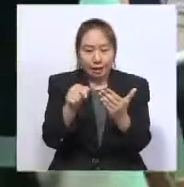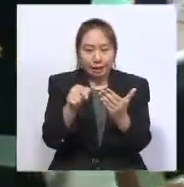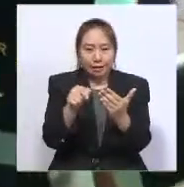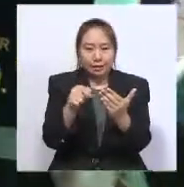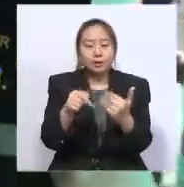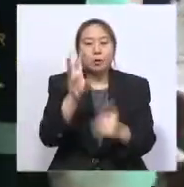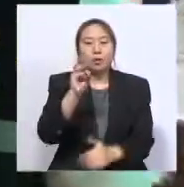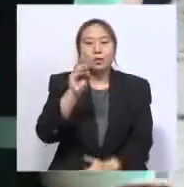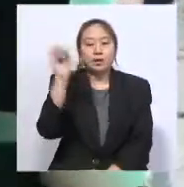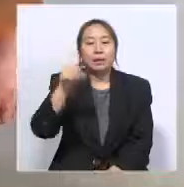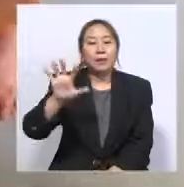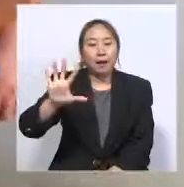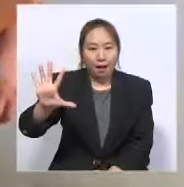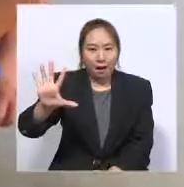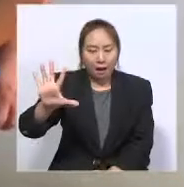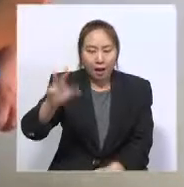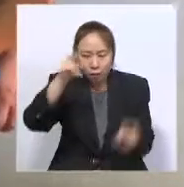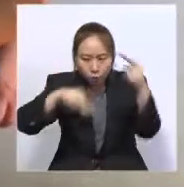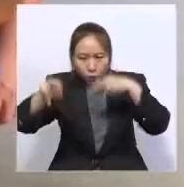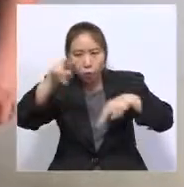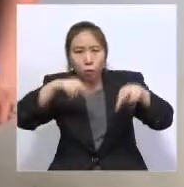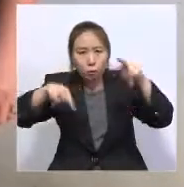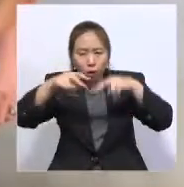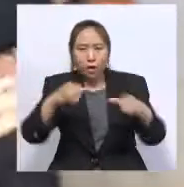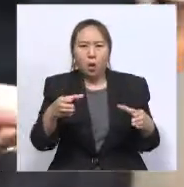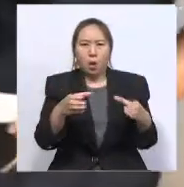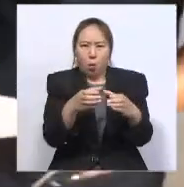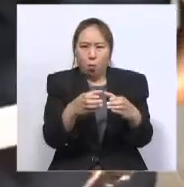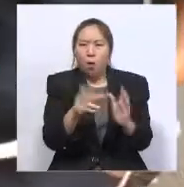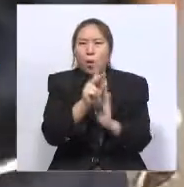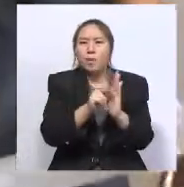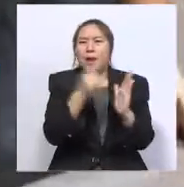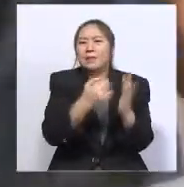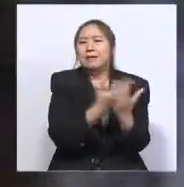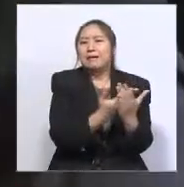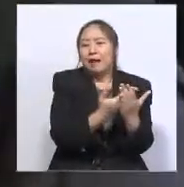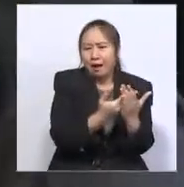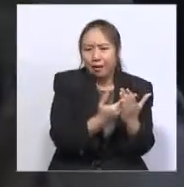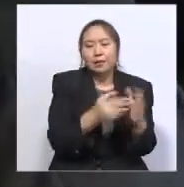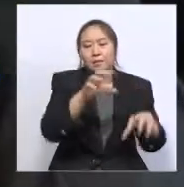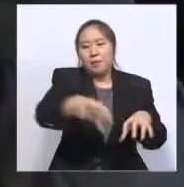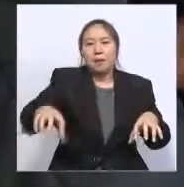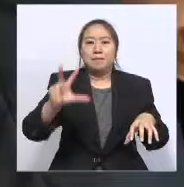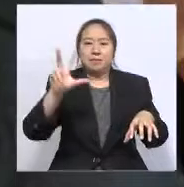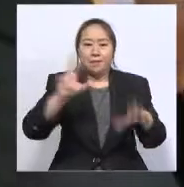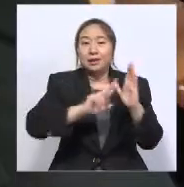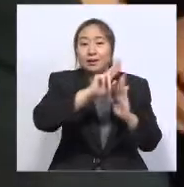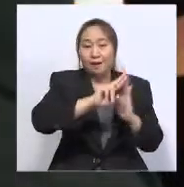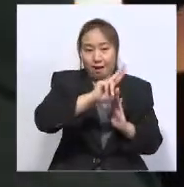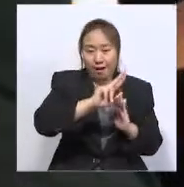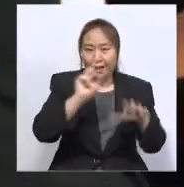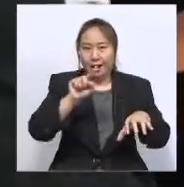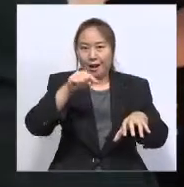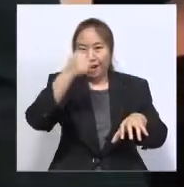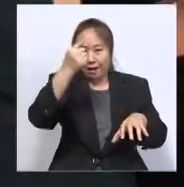พรี 61/5 เด็ดดอกไม้พิษจู่โจมตรวจค้นเครือข่ายฟอกเงิน3เป้าหมายในอำเภอแม่สายจังหวัดเชียงรายค่ะโดยเป้าหมายแ